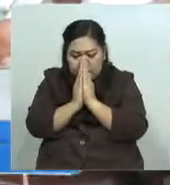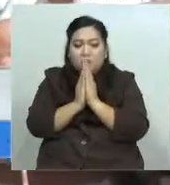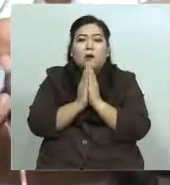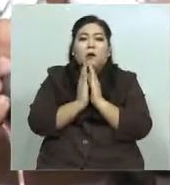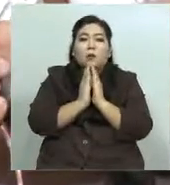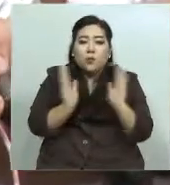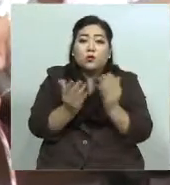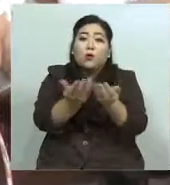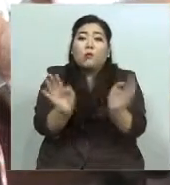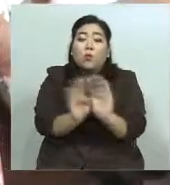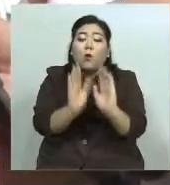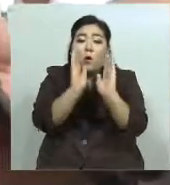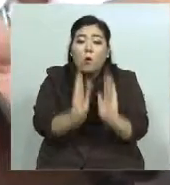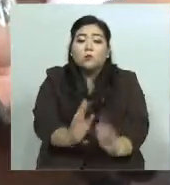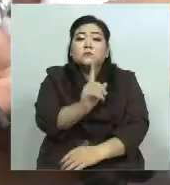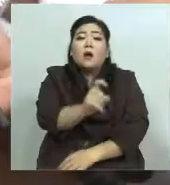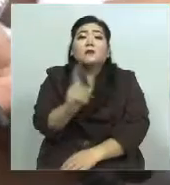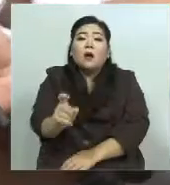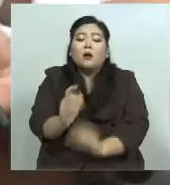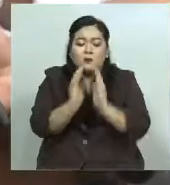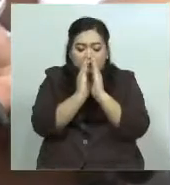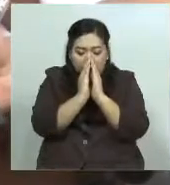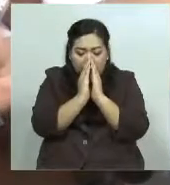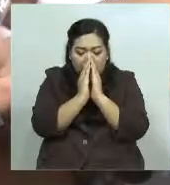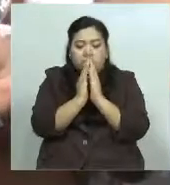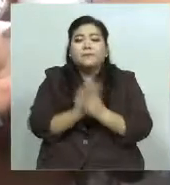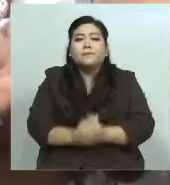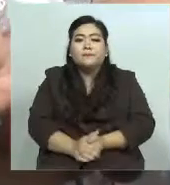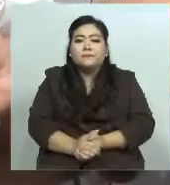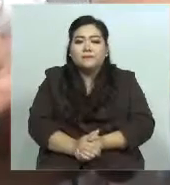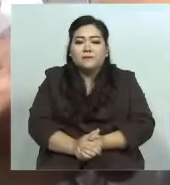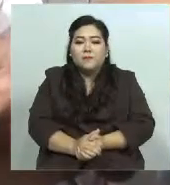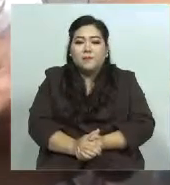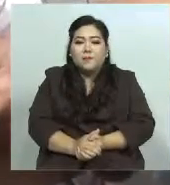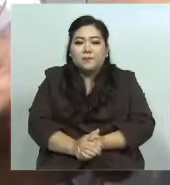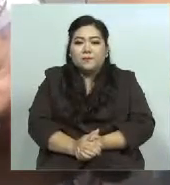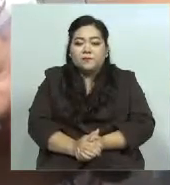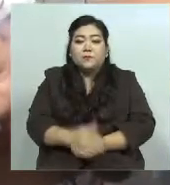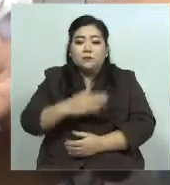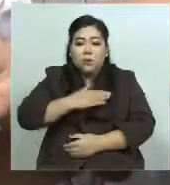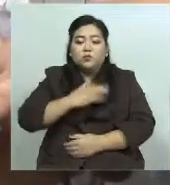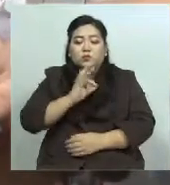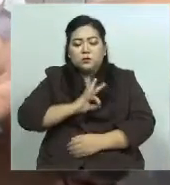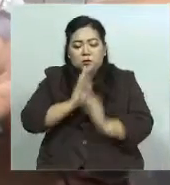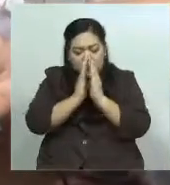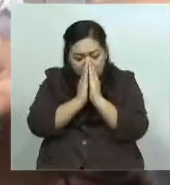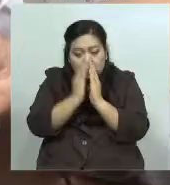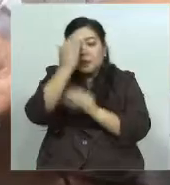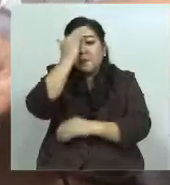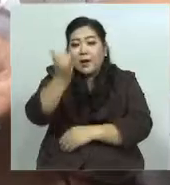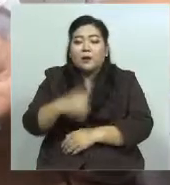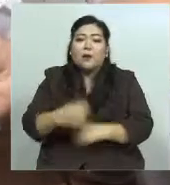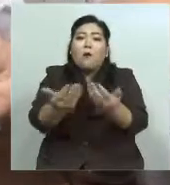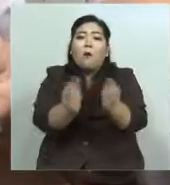ายทั้ง2 ครอบครัวที่สำคัญอย่างยิ่งเลยที่ผมซาบซึ้งก็คือท่านได้